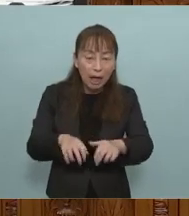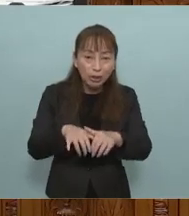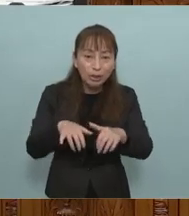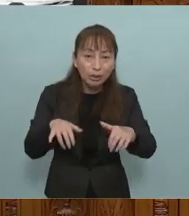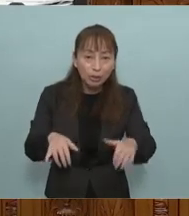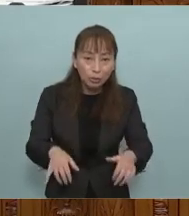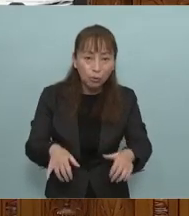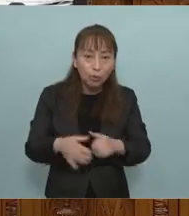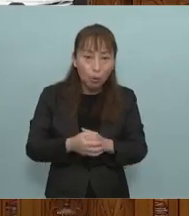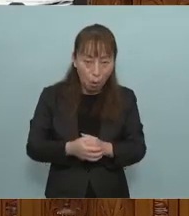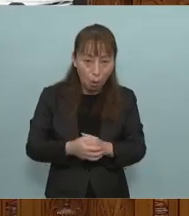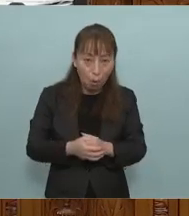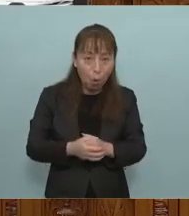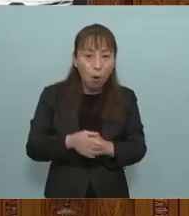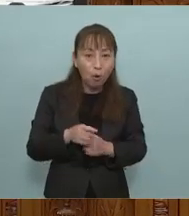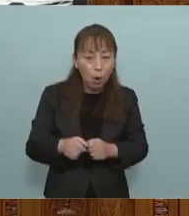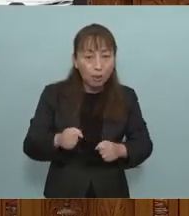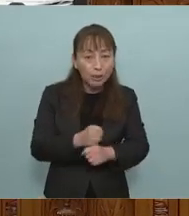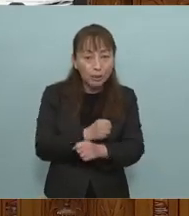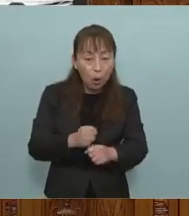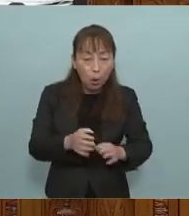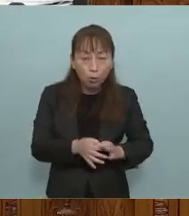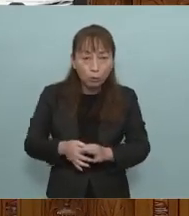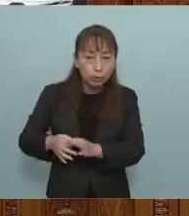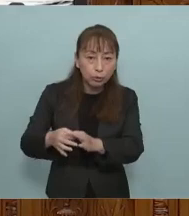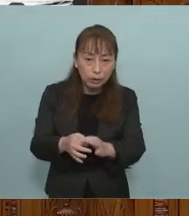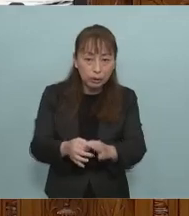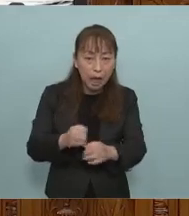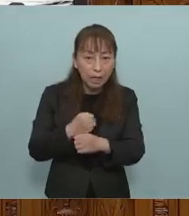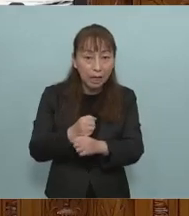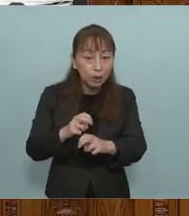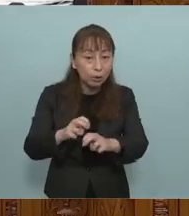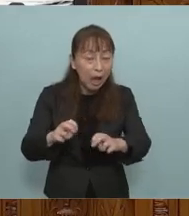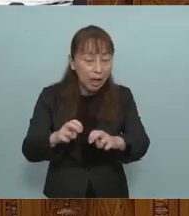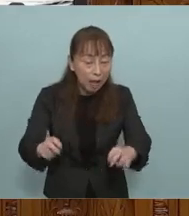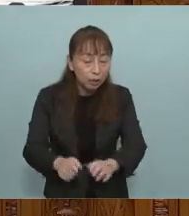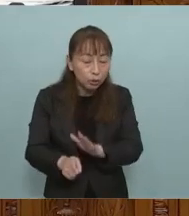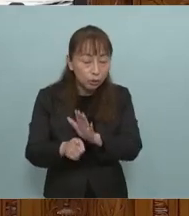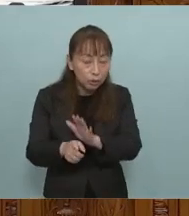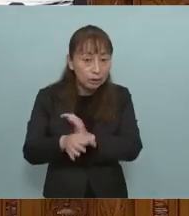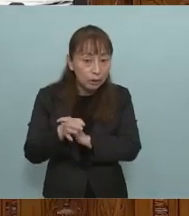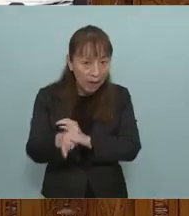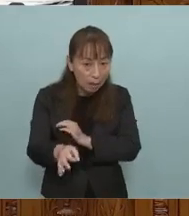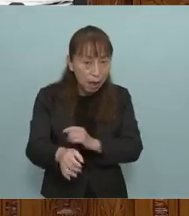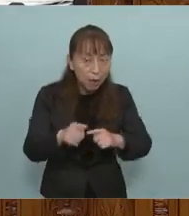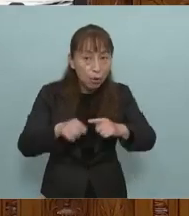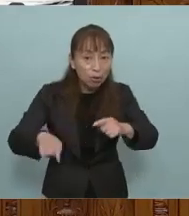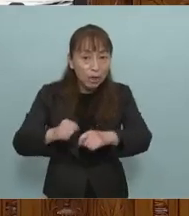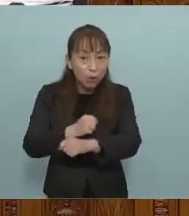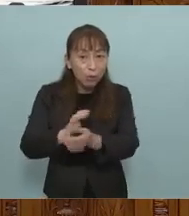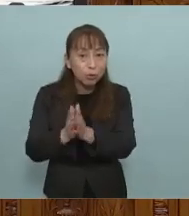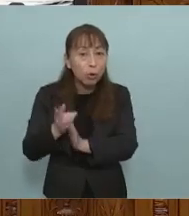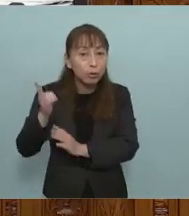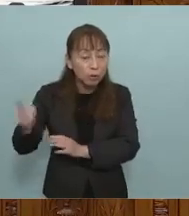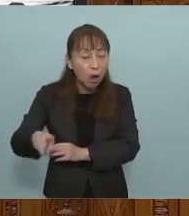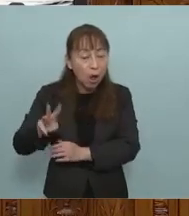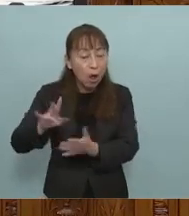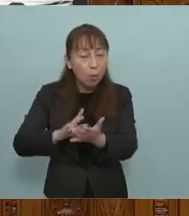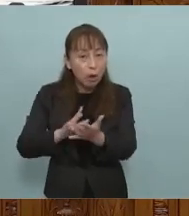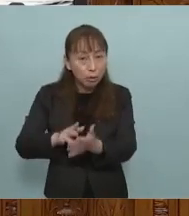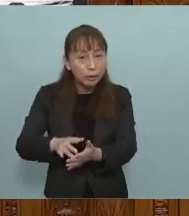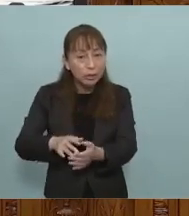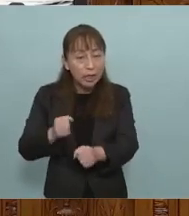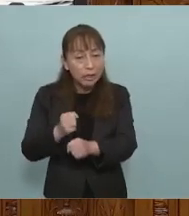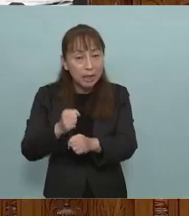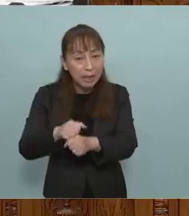エーメドの事業を通じた研究開発支援 厚生労働省によるワクチン生産体